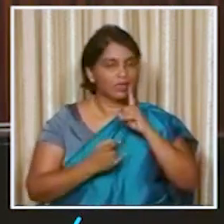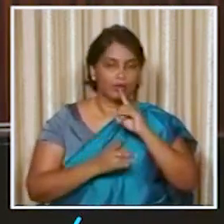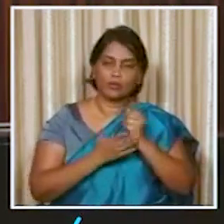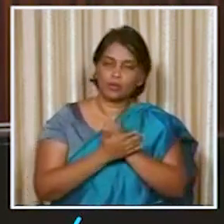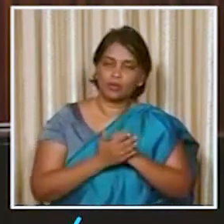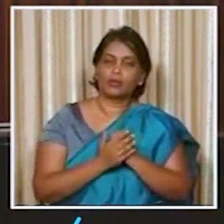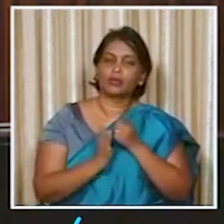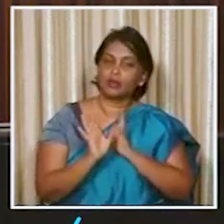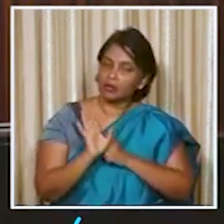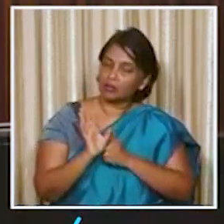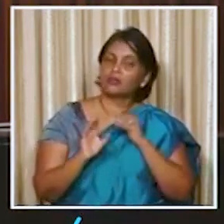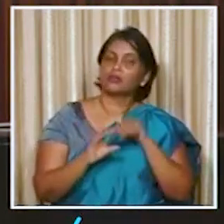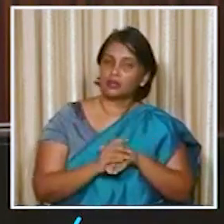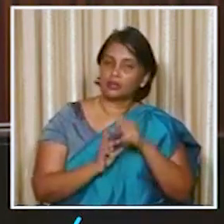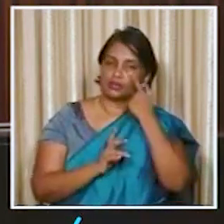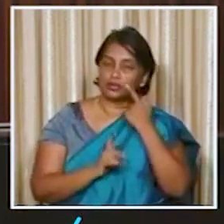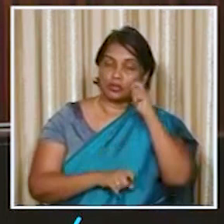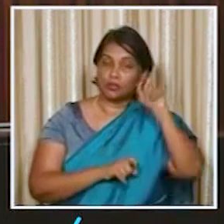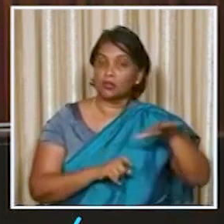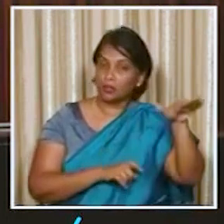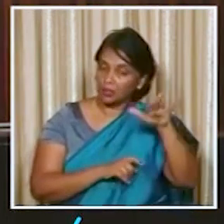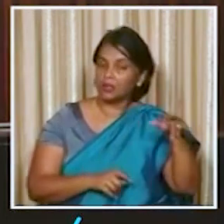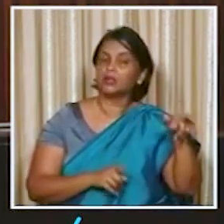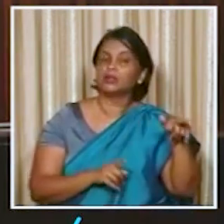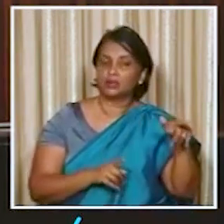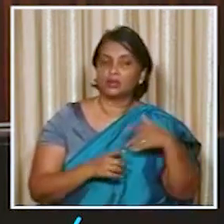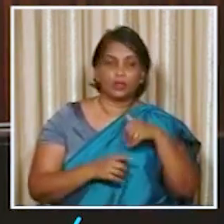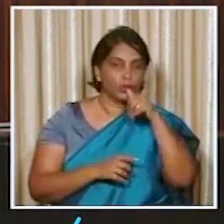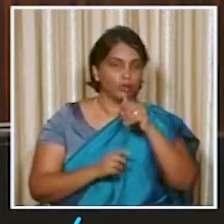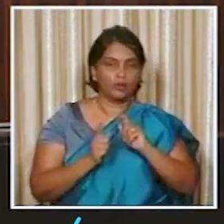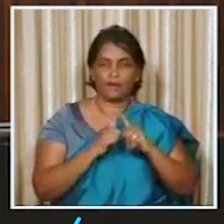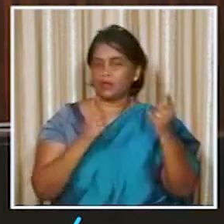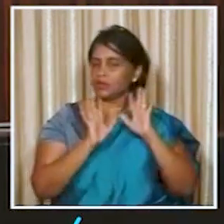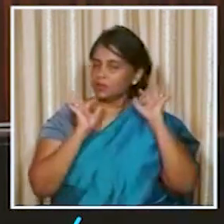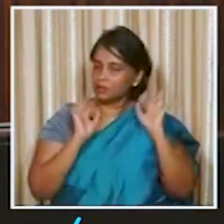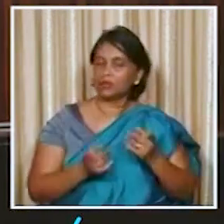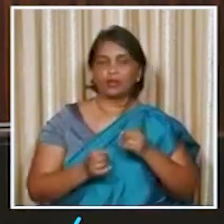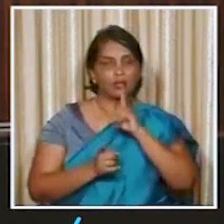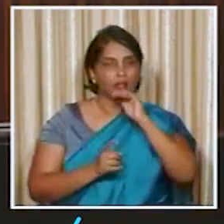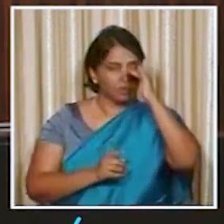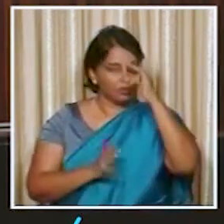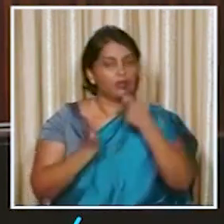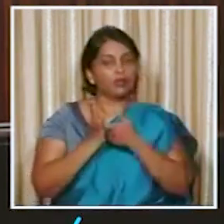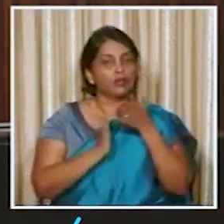මා සදාකාලිකම නියෝජනය කරන අහිංසක ජනතාවටත් කිසිදු වෙනසක් නොමැතිව මගේ